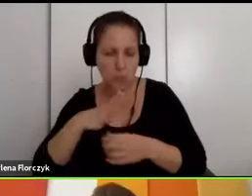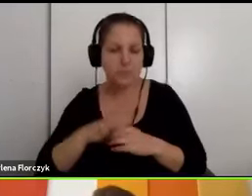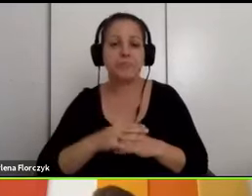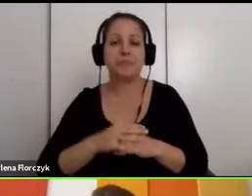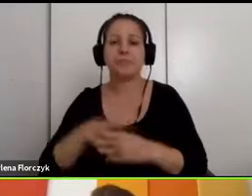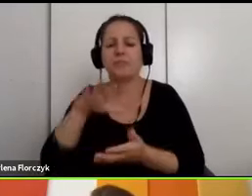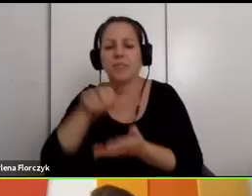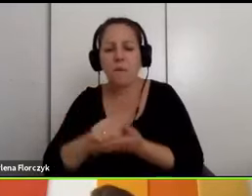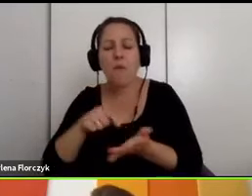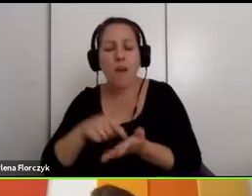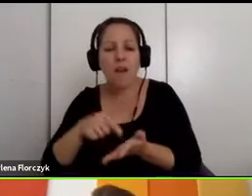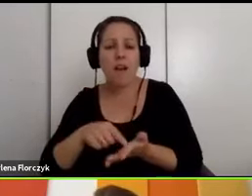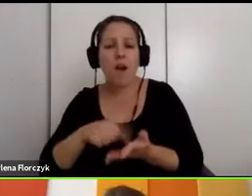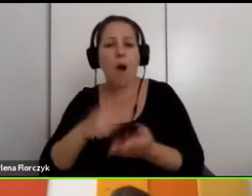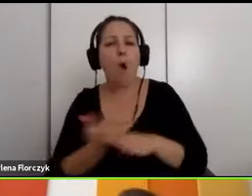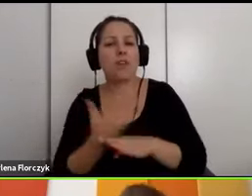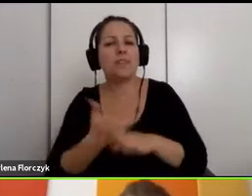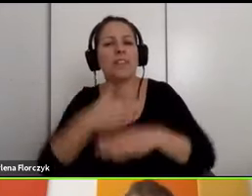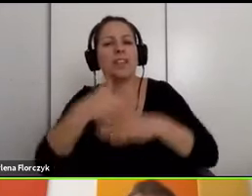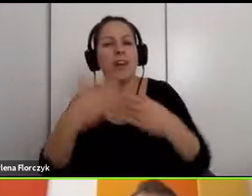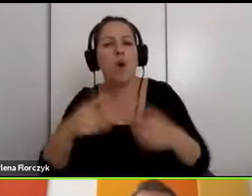zajmuje się właśnie ogniskiem teatralnym,